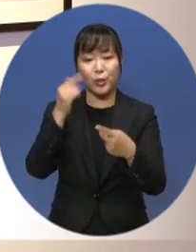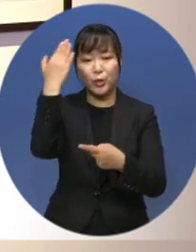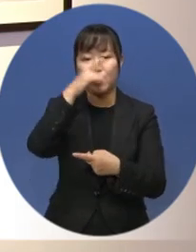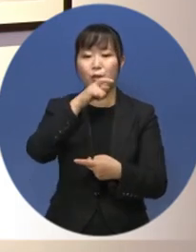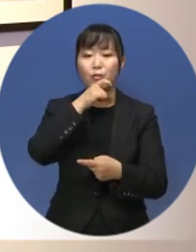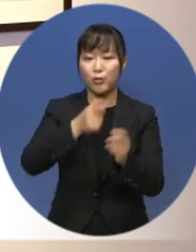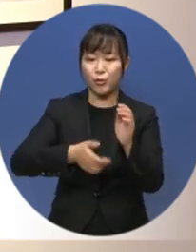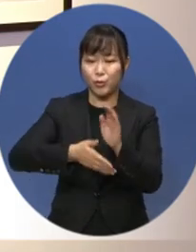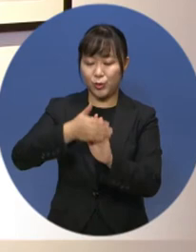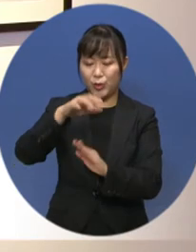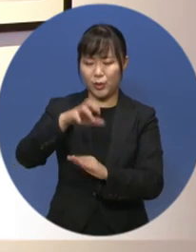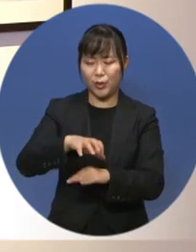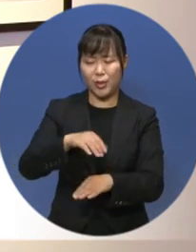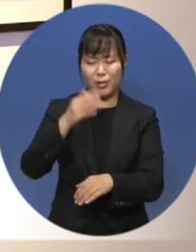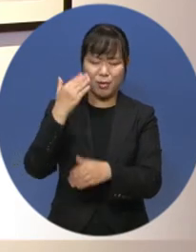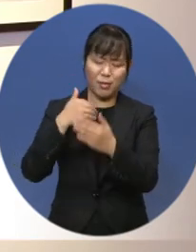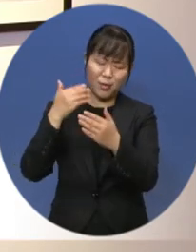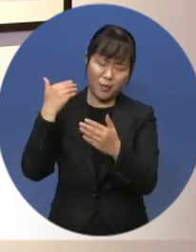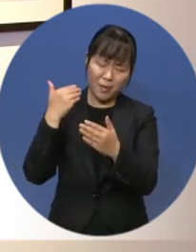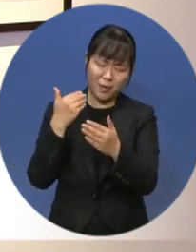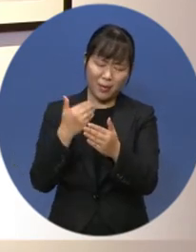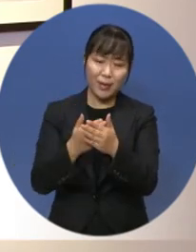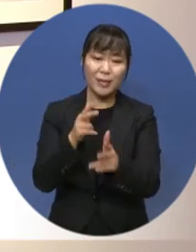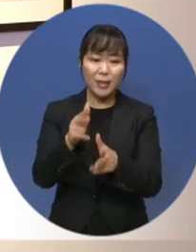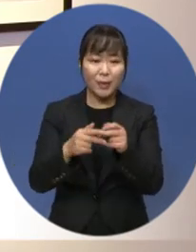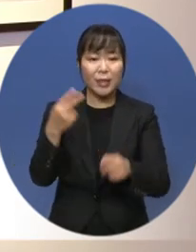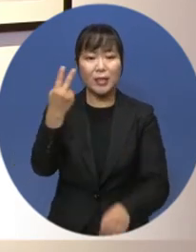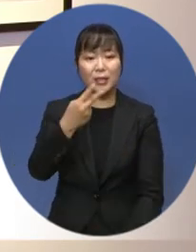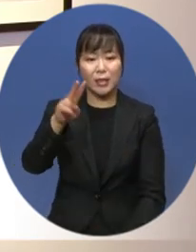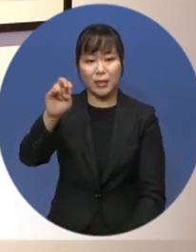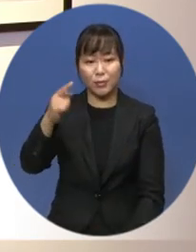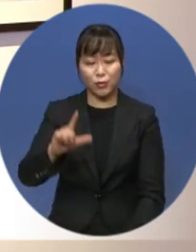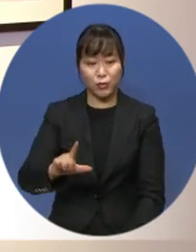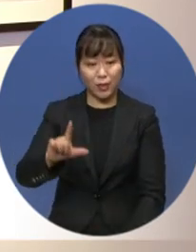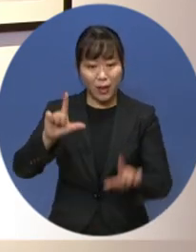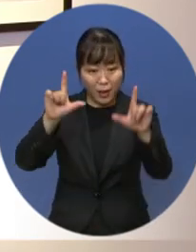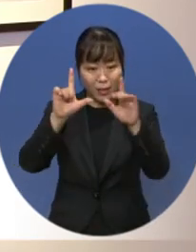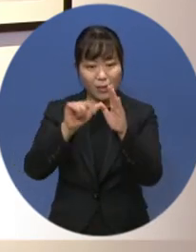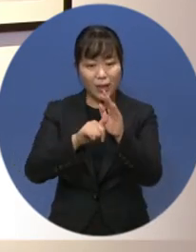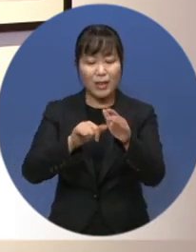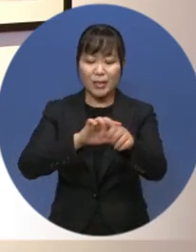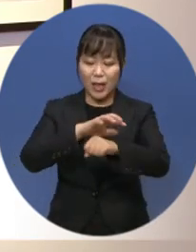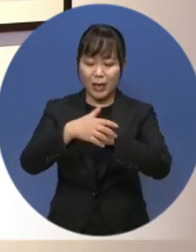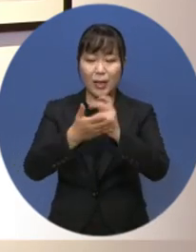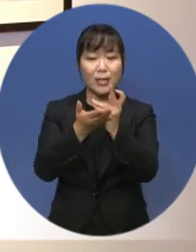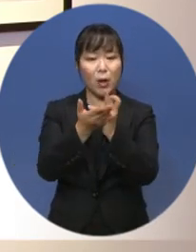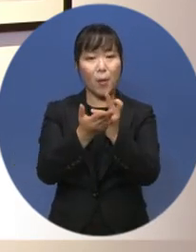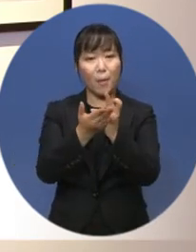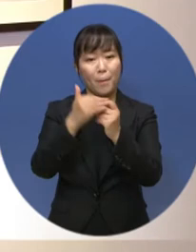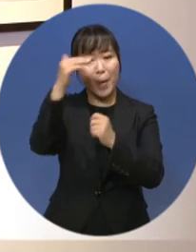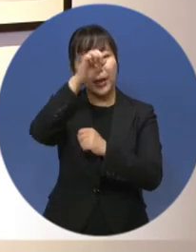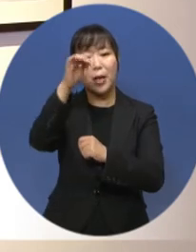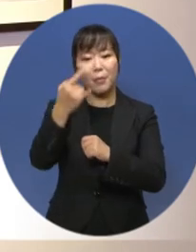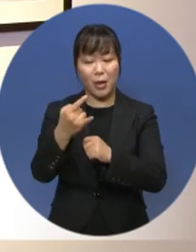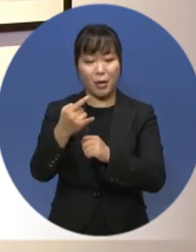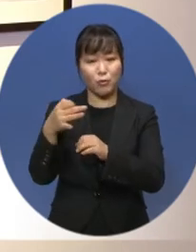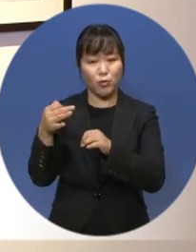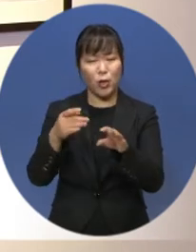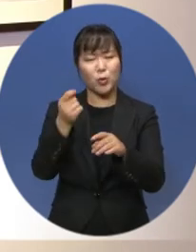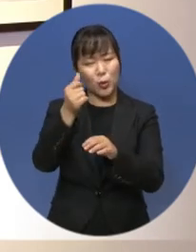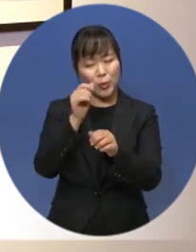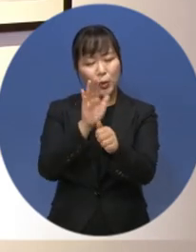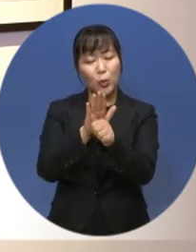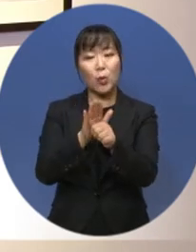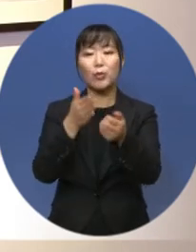그 저희 여수시의 수건 사업인 2026년 세계 국제 섬 박람회 유치에